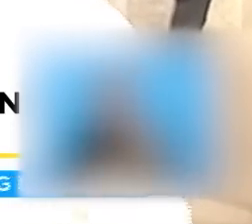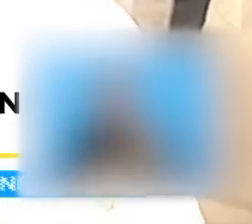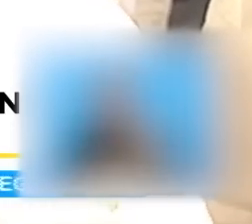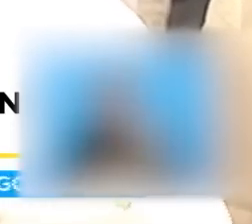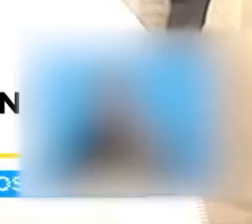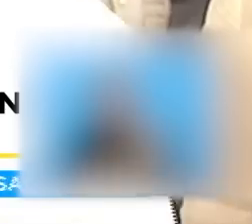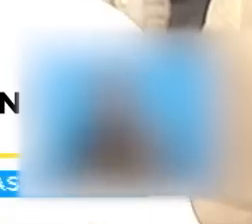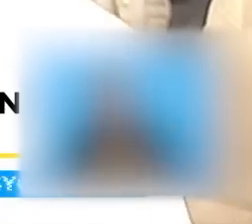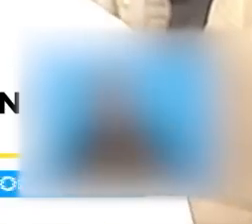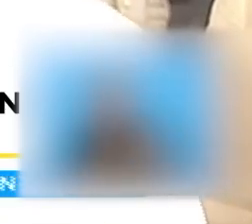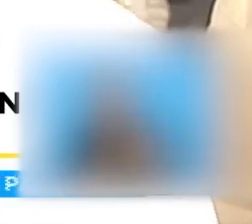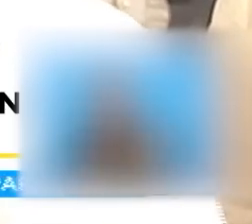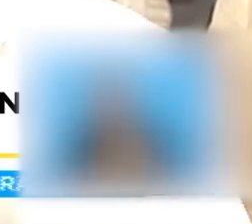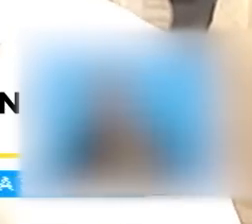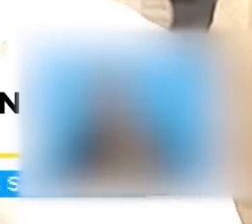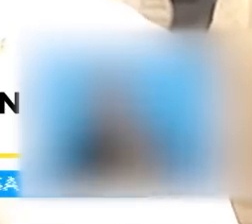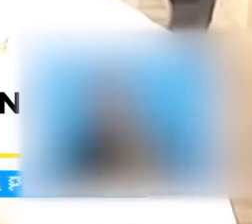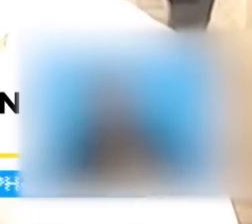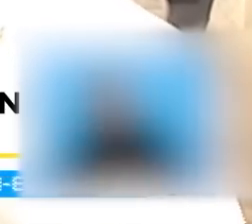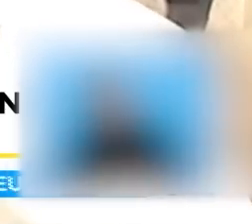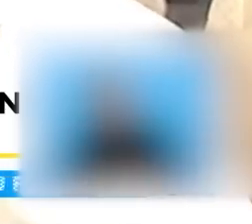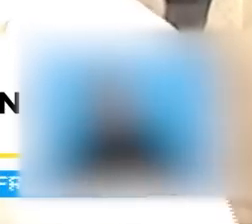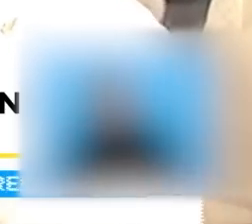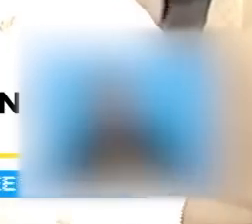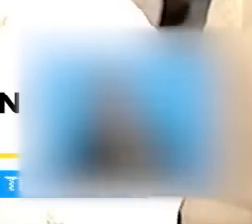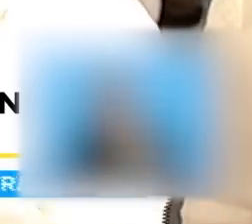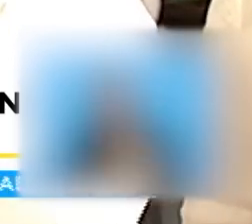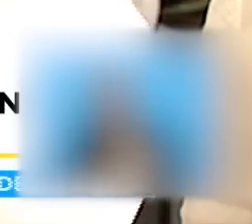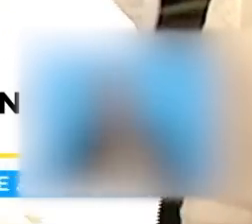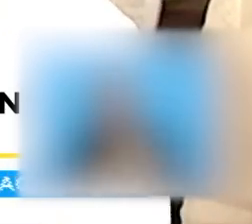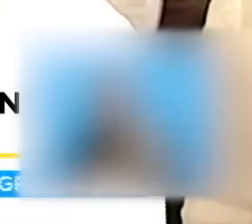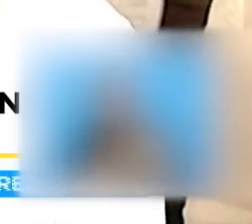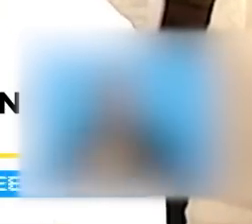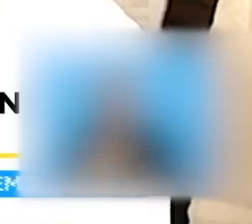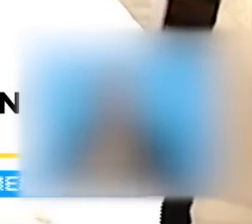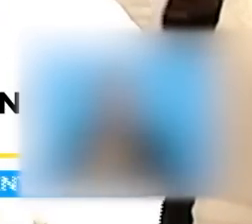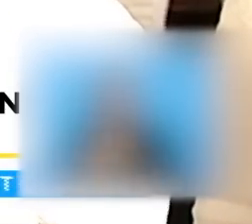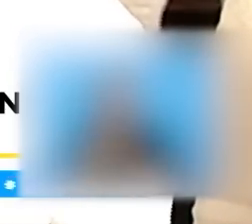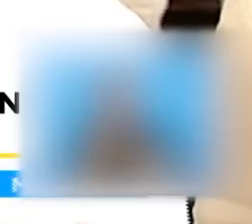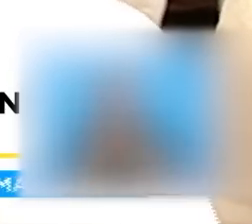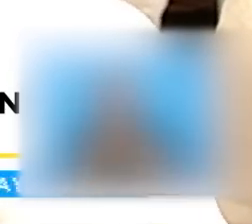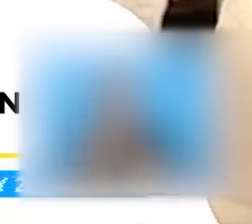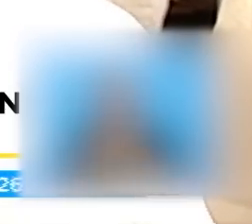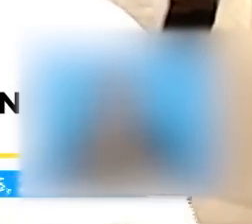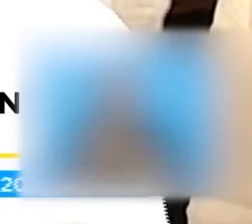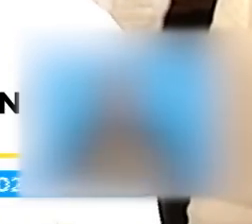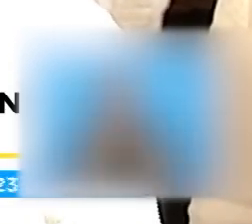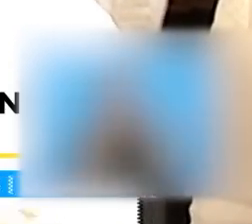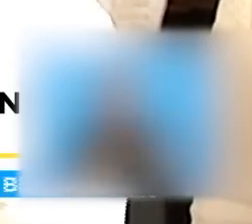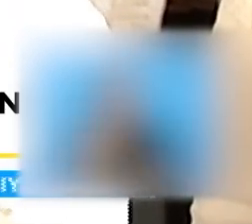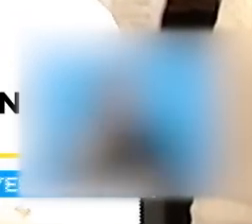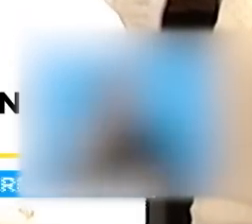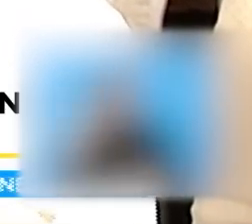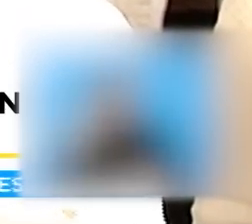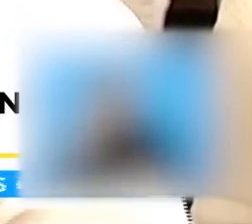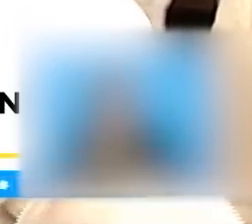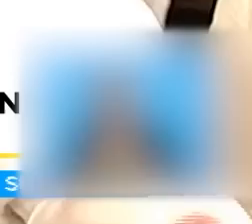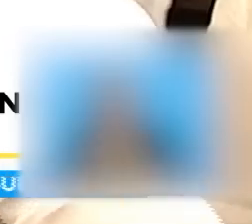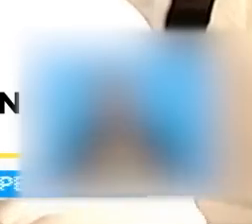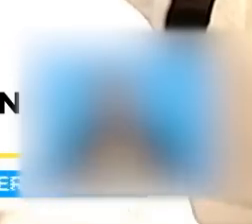Basta ban na lang tayo ng ban. Hindi naman tama. We have to react to the situation as it is. And I think the proper reaction